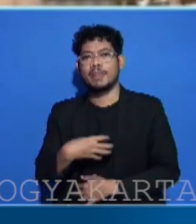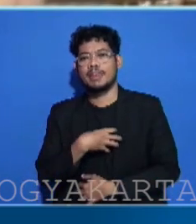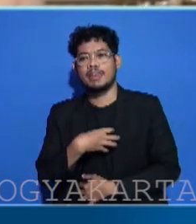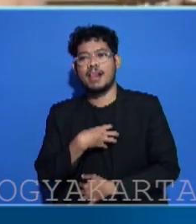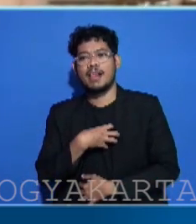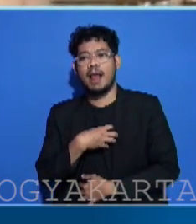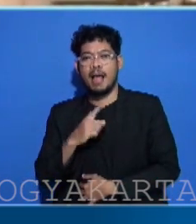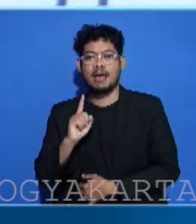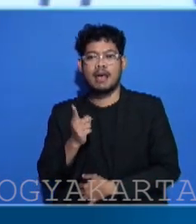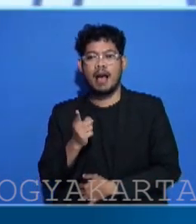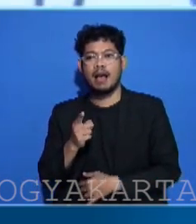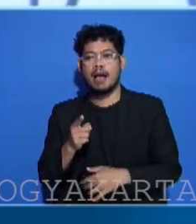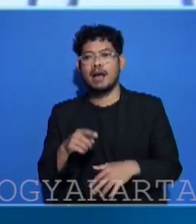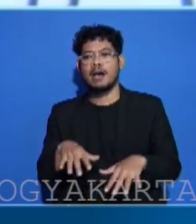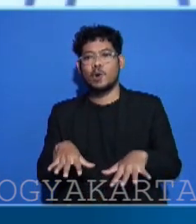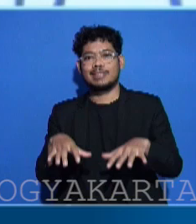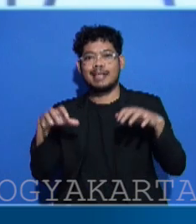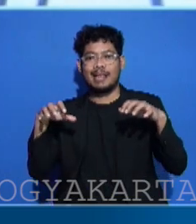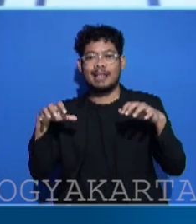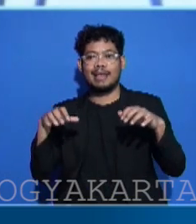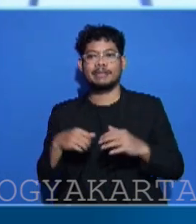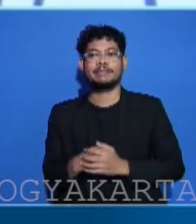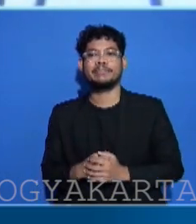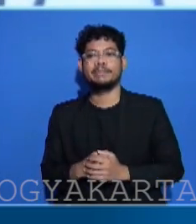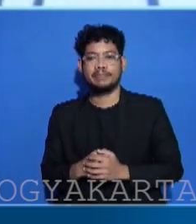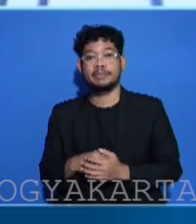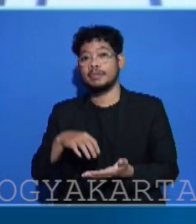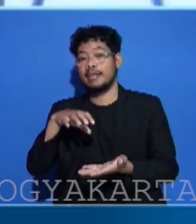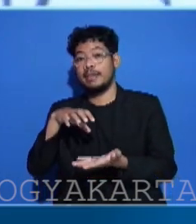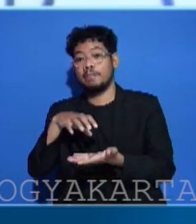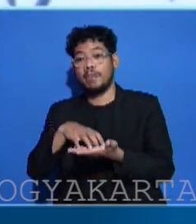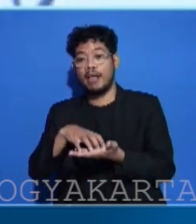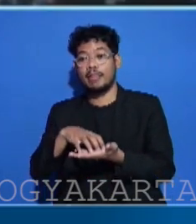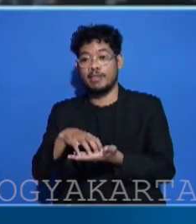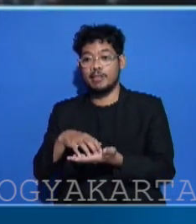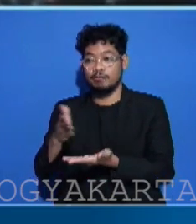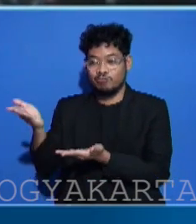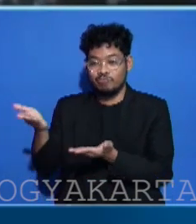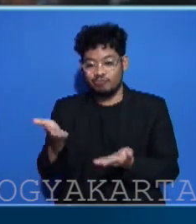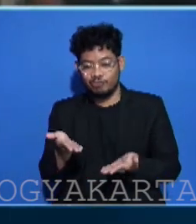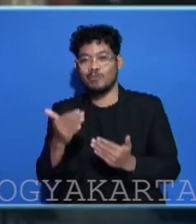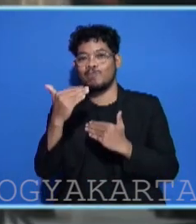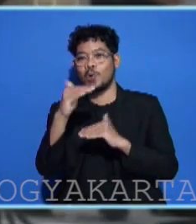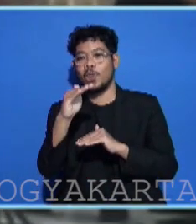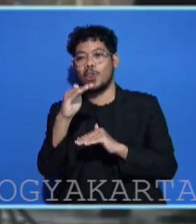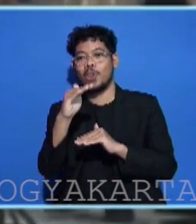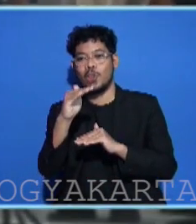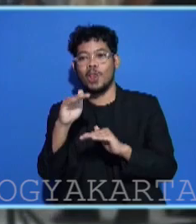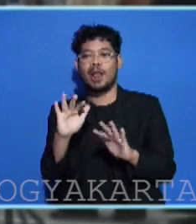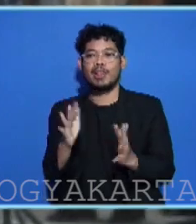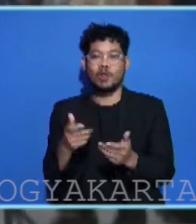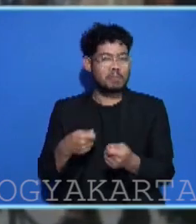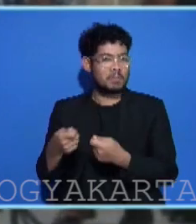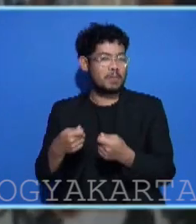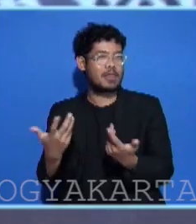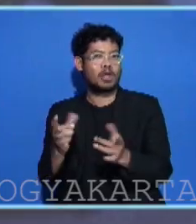menggelar konser-konser kecil di tempat umum, seperti yang dilakukan di pusat perbelanjaan di Kelurahan Catur Tunggal, Kapanewon, Depok, Sleman,